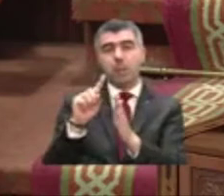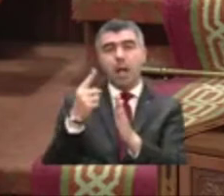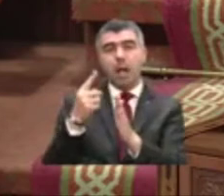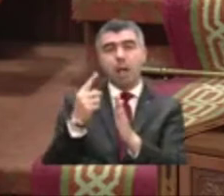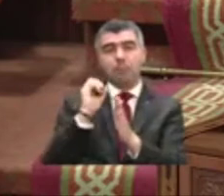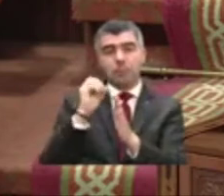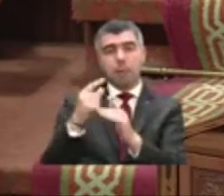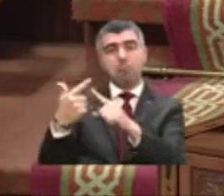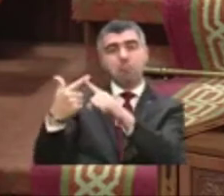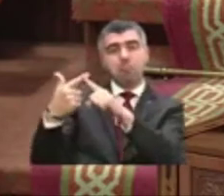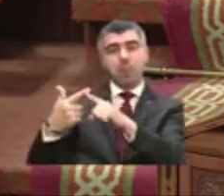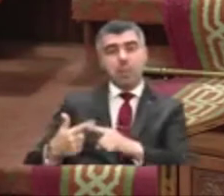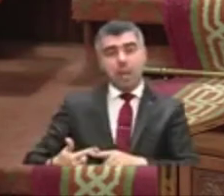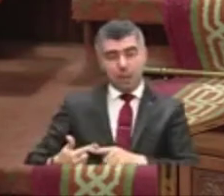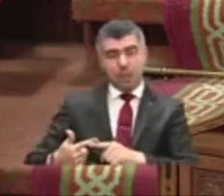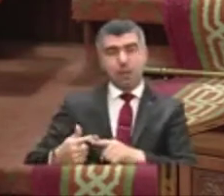بالنسبة